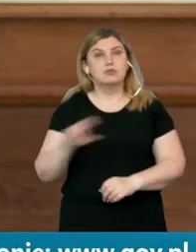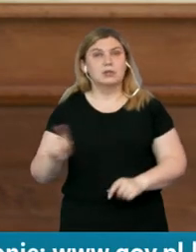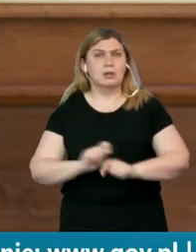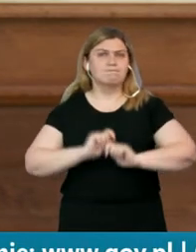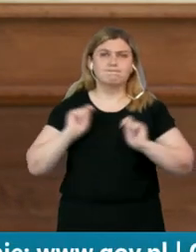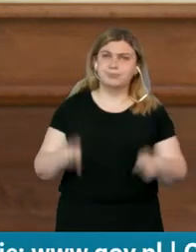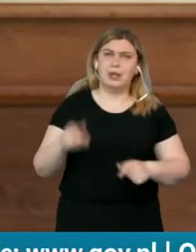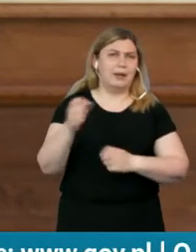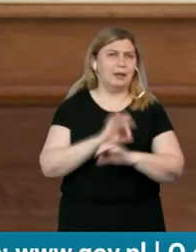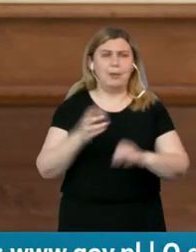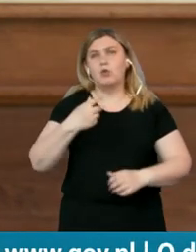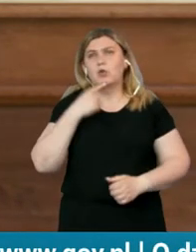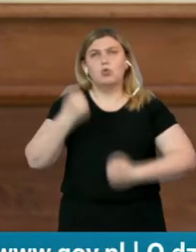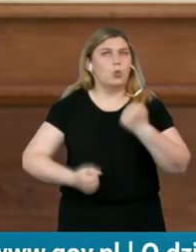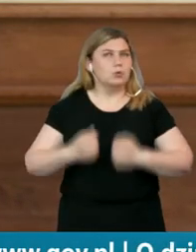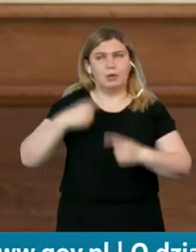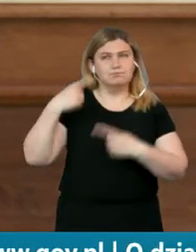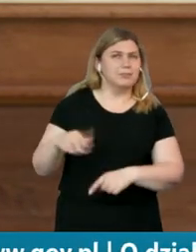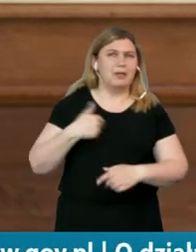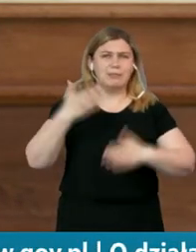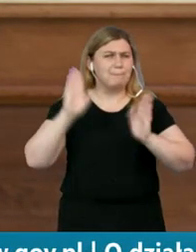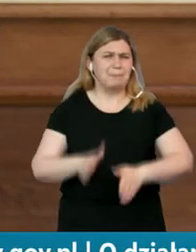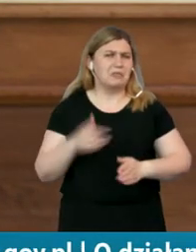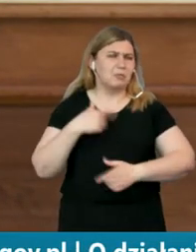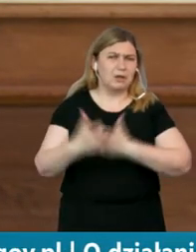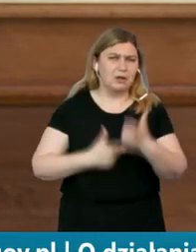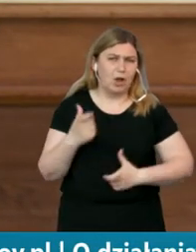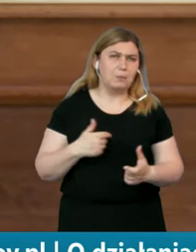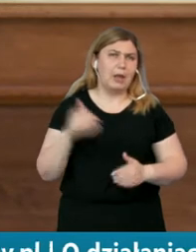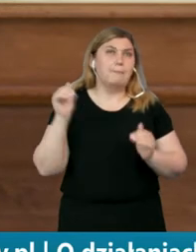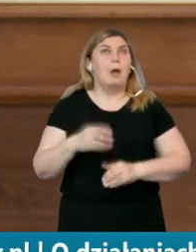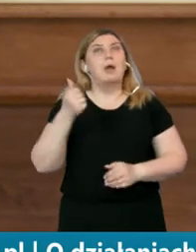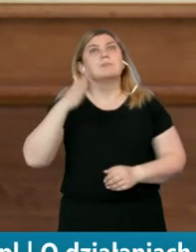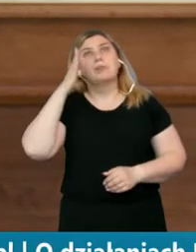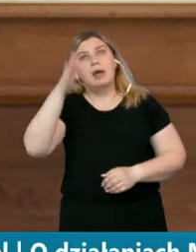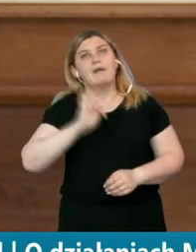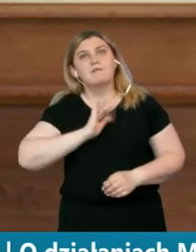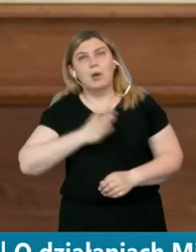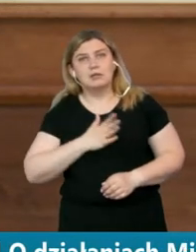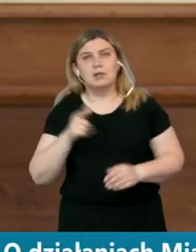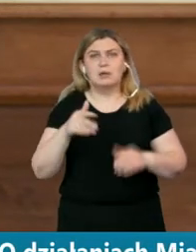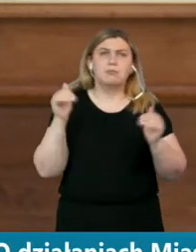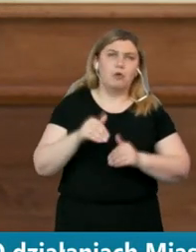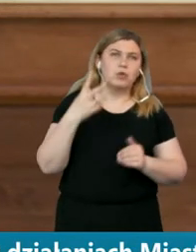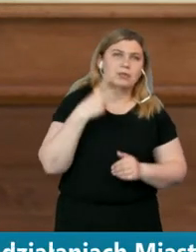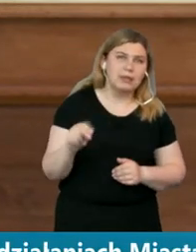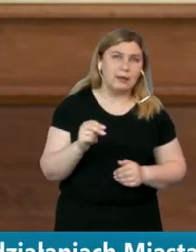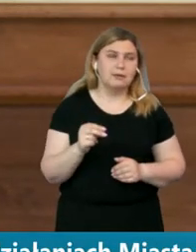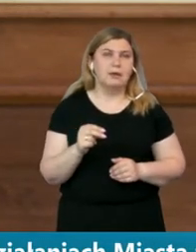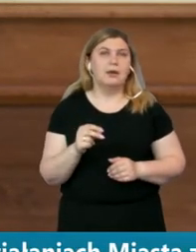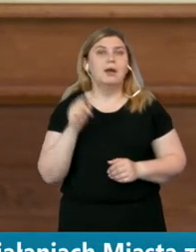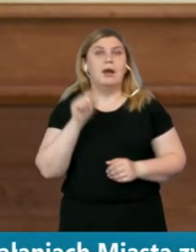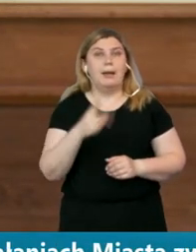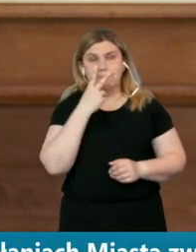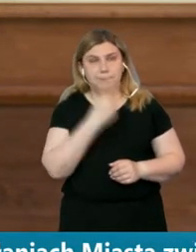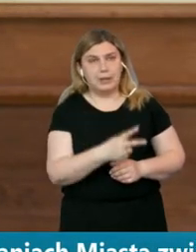z części remontów i powiedzieć, no trudno, ich nie robimy, być może będziemy mieli kiedyś pieniądze własne na to, być może ich nie będziemy mieli, a biorąc pod